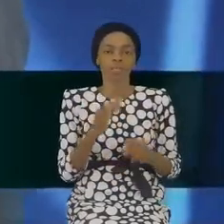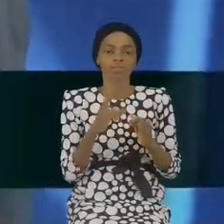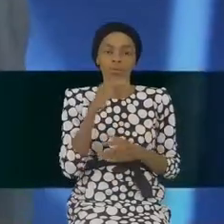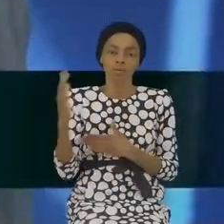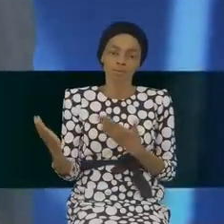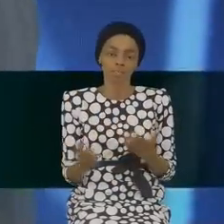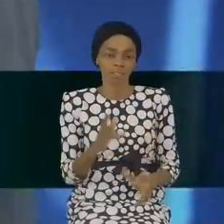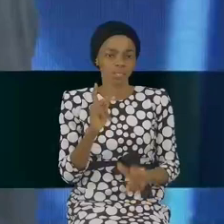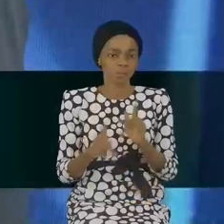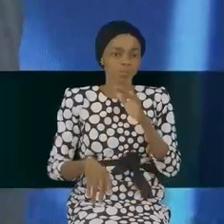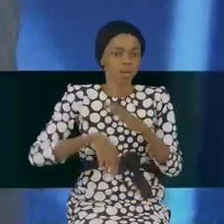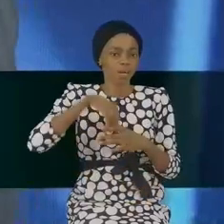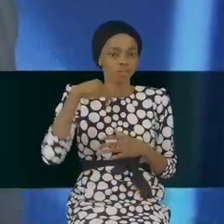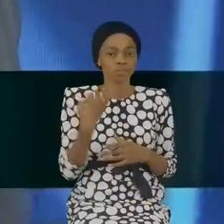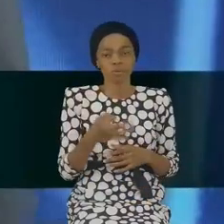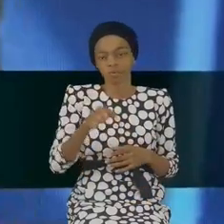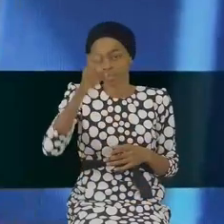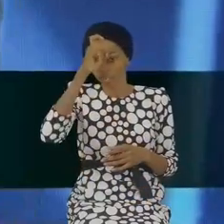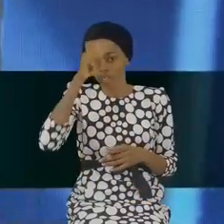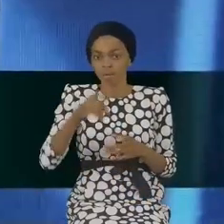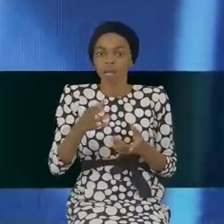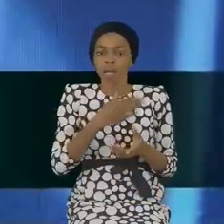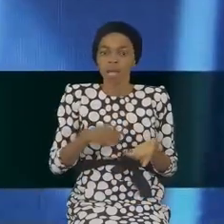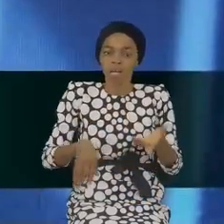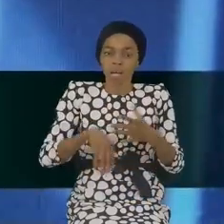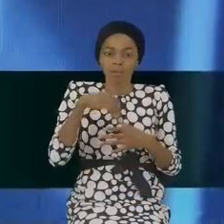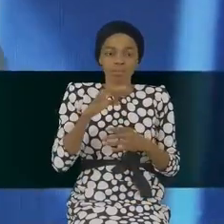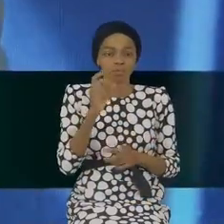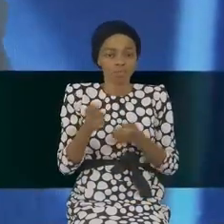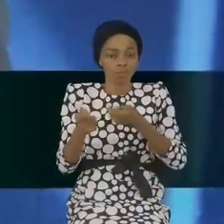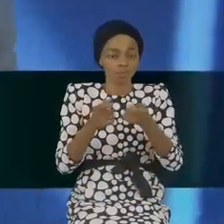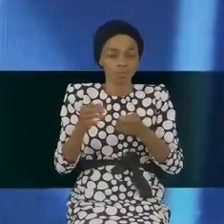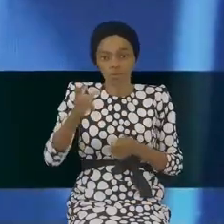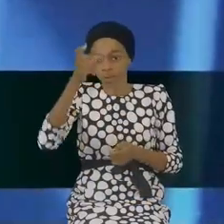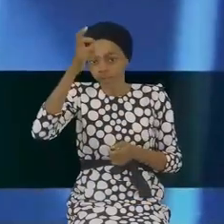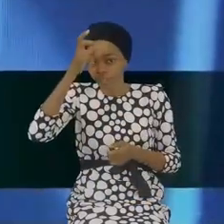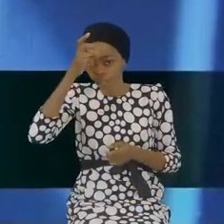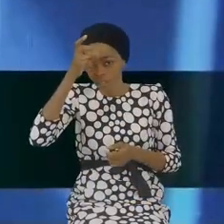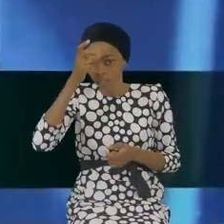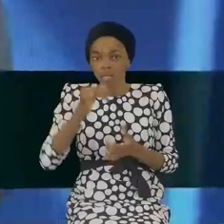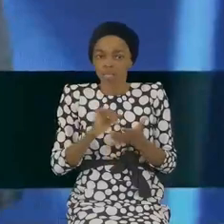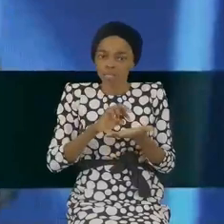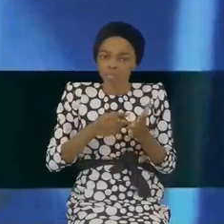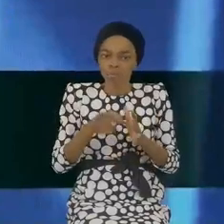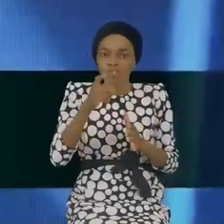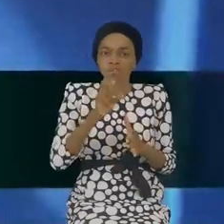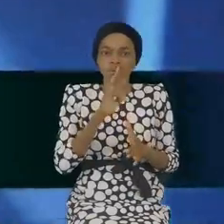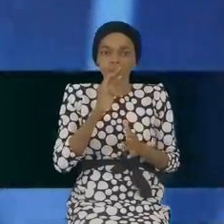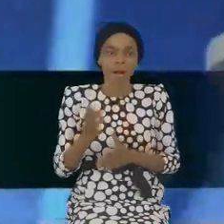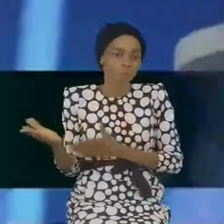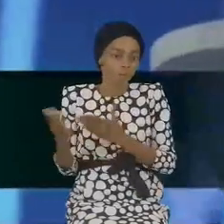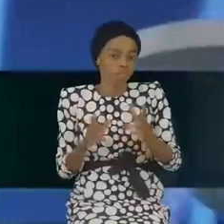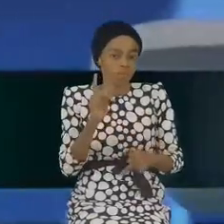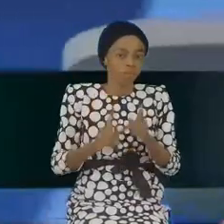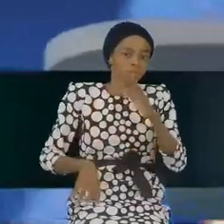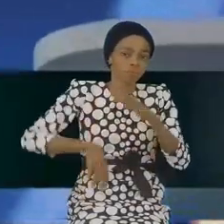hors du contrôle de Pharaon, vous sortez les gens hors du monde, hors de la